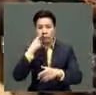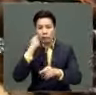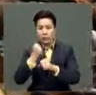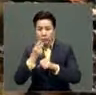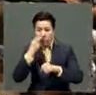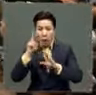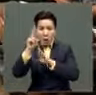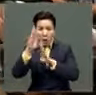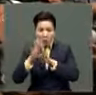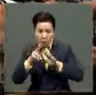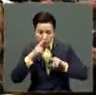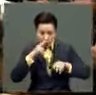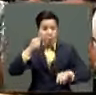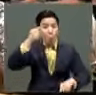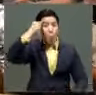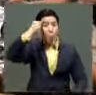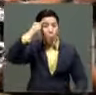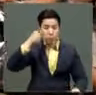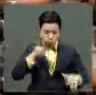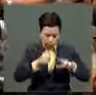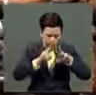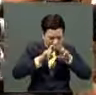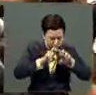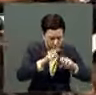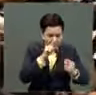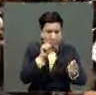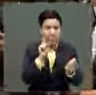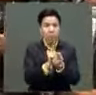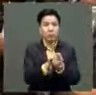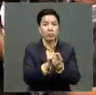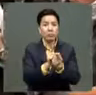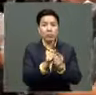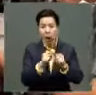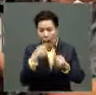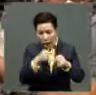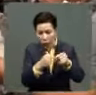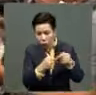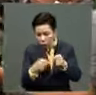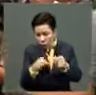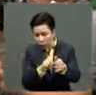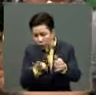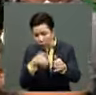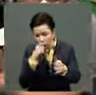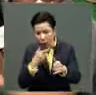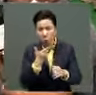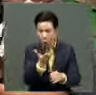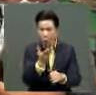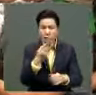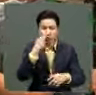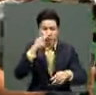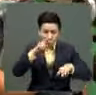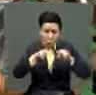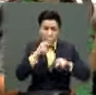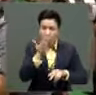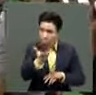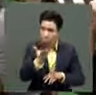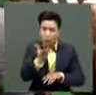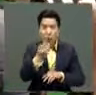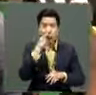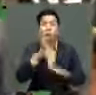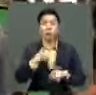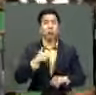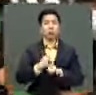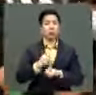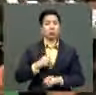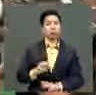ตระบบรู้แล้วก็ตรวจเข้าไปจนเจอและไม่ลดละในการที่จะขอตรวจให้ได้แม้ว่าทาง ผู้